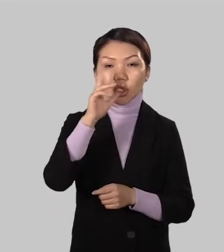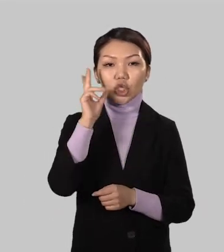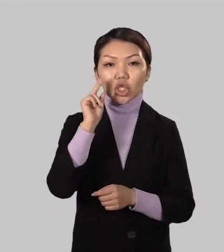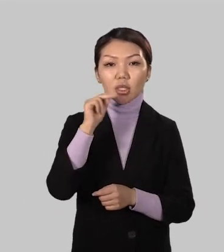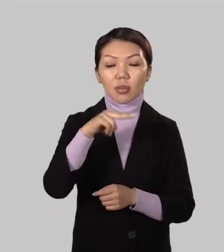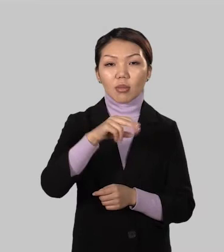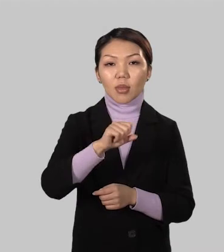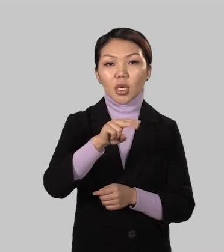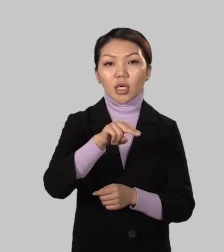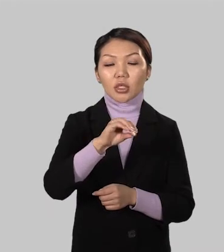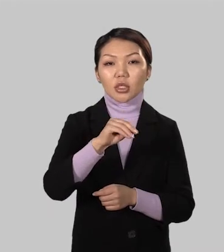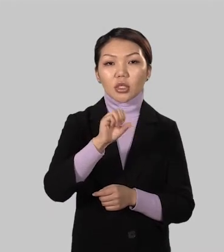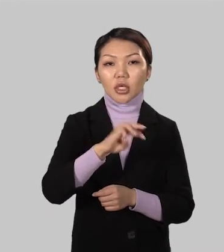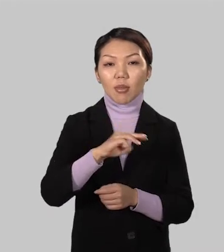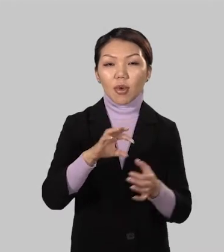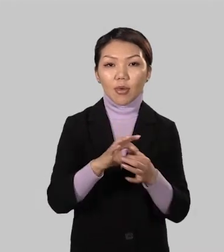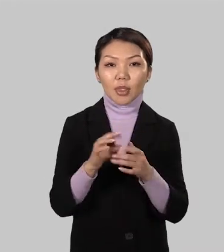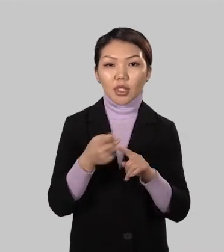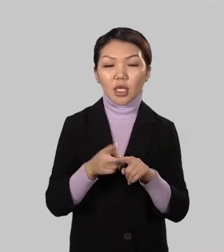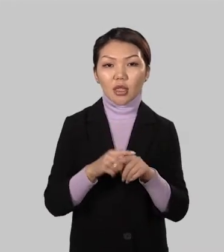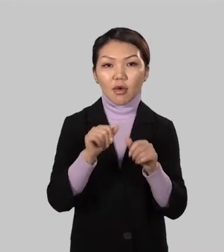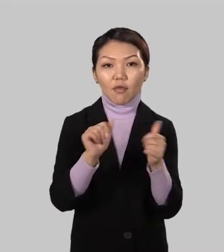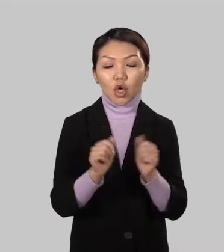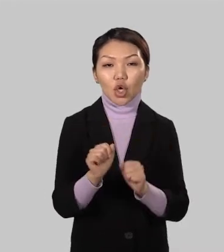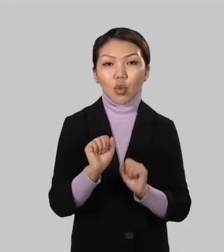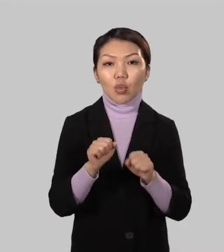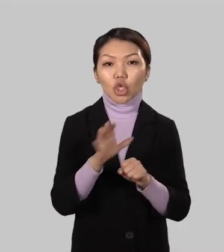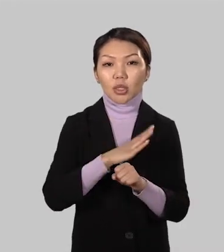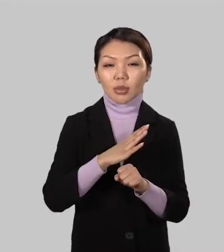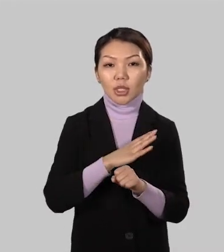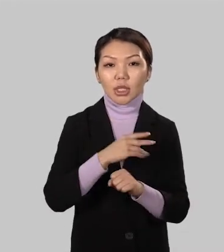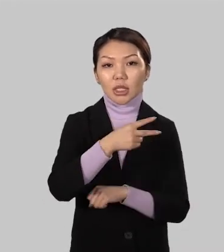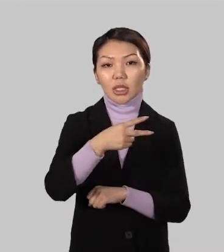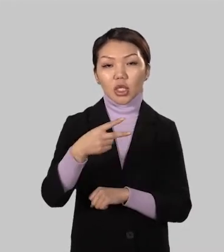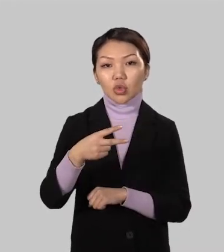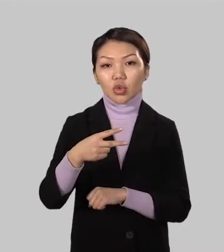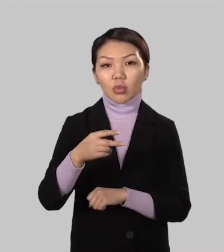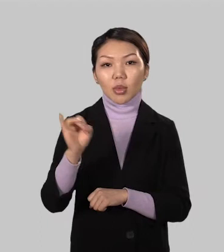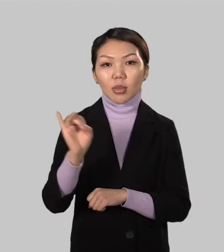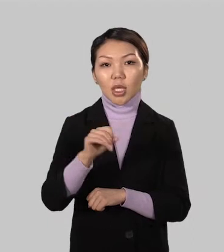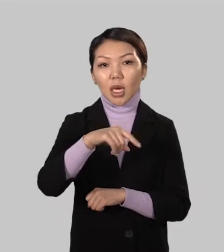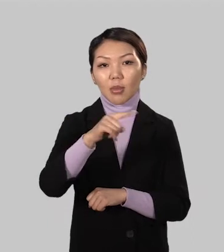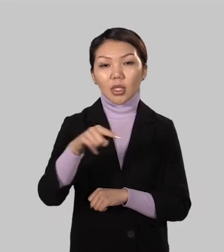в предложении эта форма может быть и сказуемым и определением